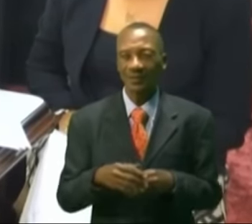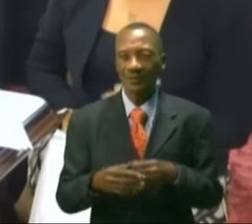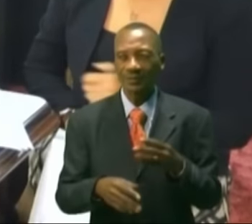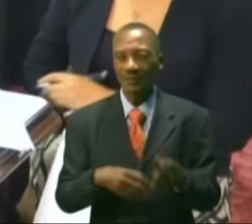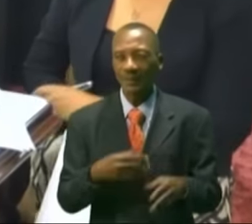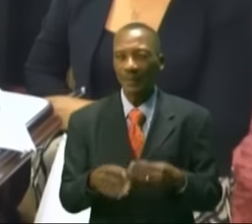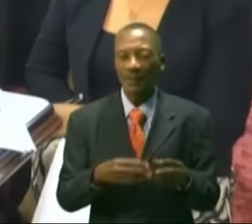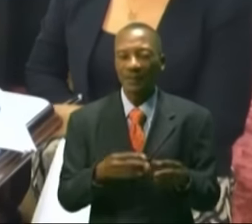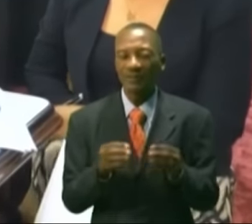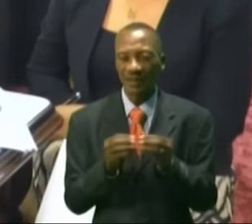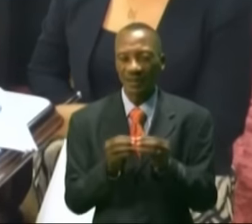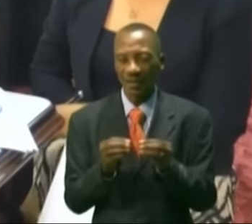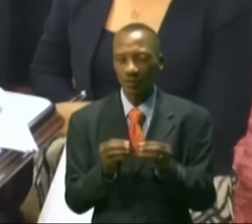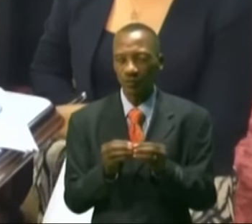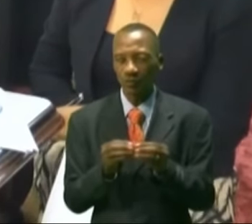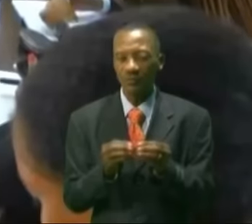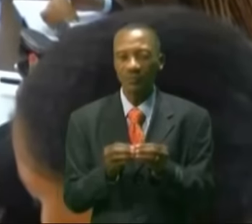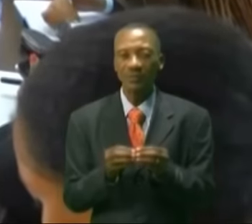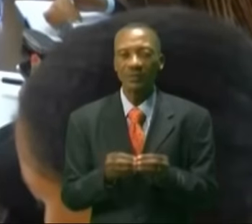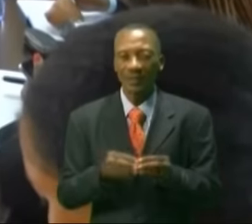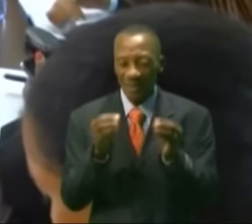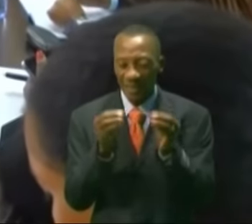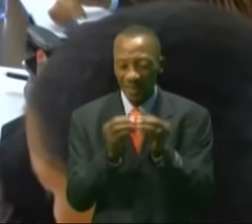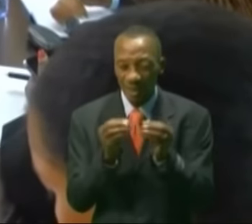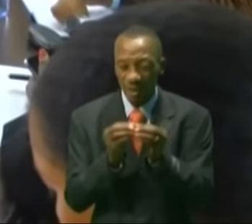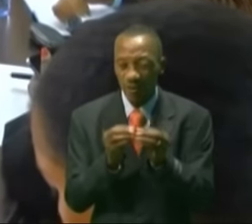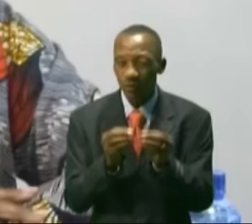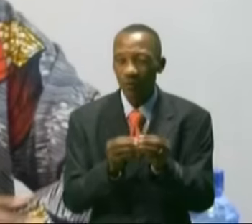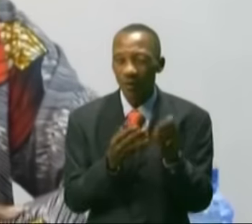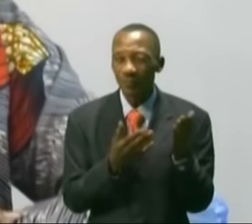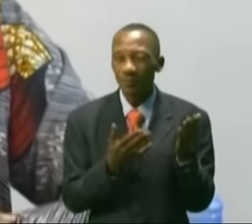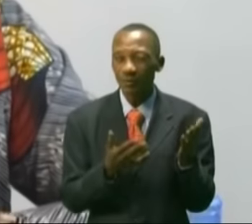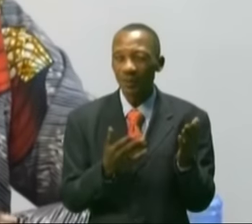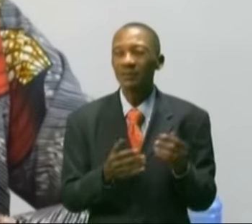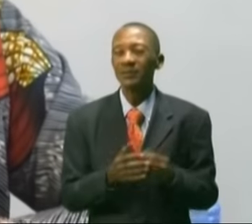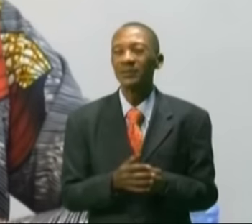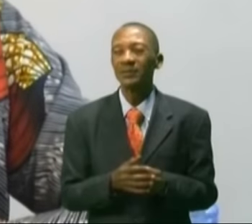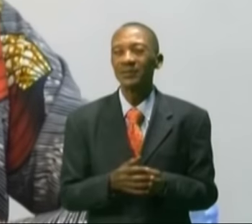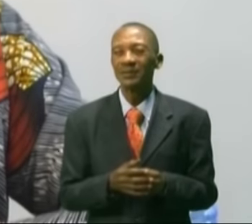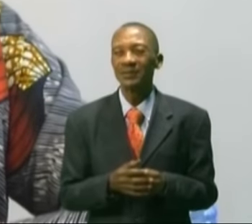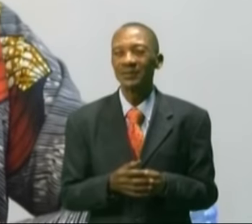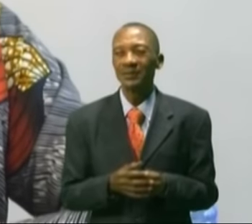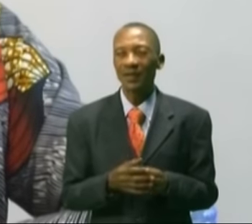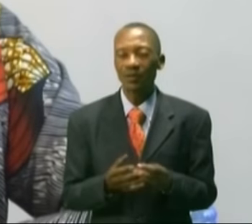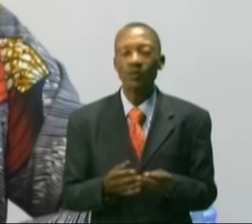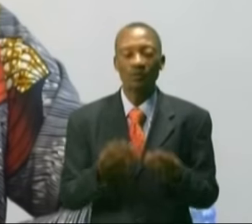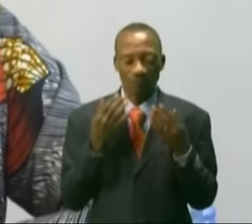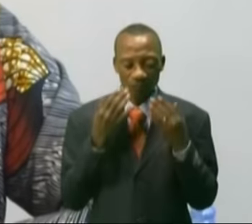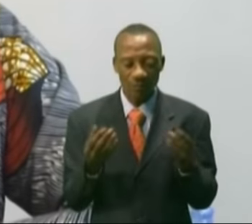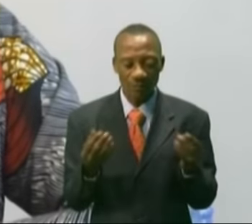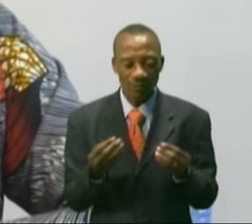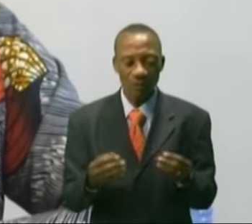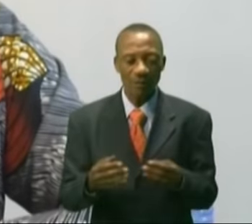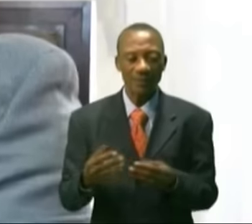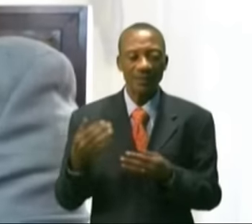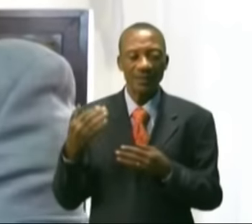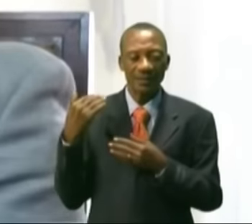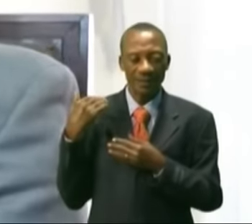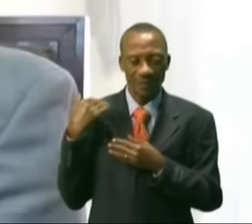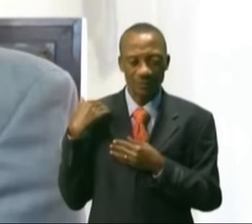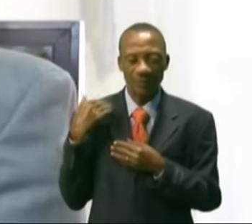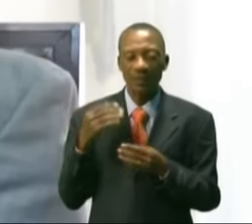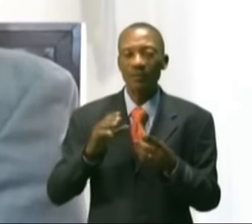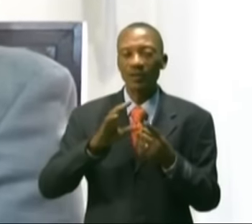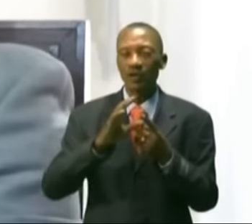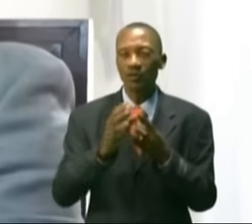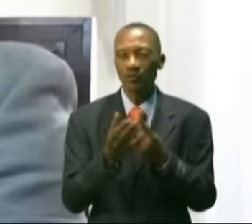fonction. La Commission nationale de la Rumba a loué l'implication totale de la ministre de la Culture et Arts pour la promotion